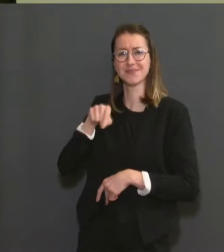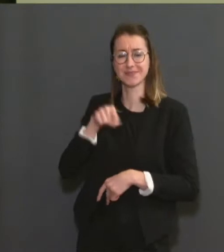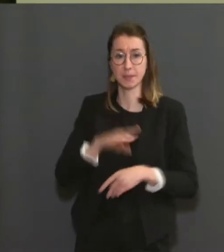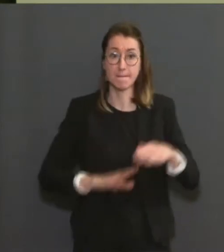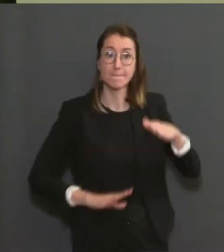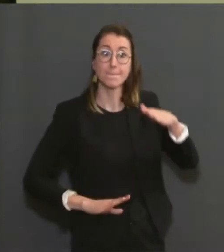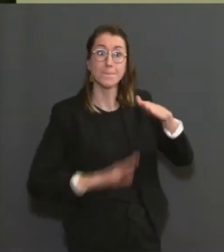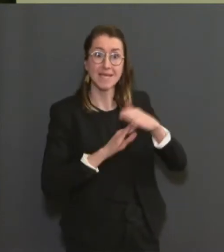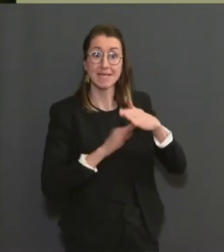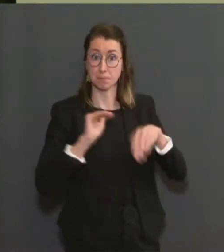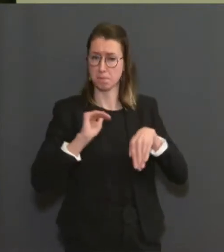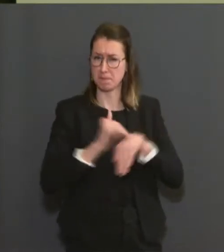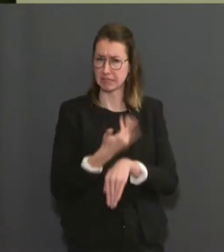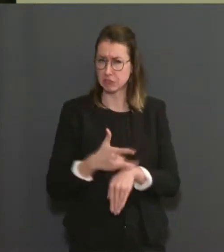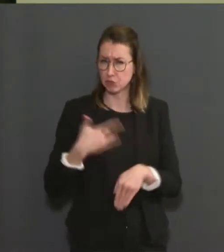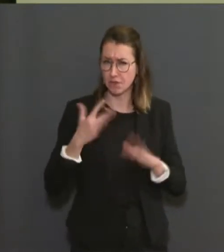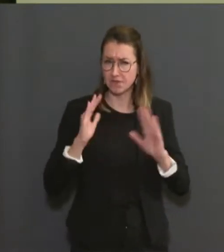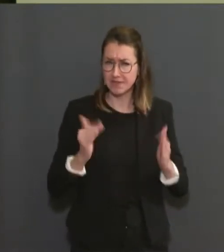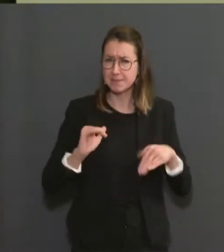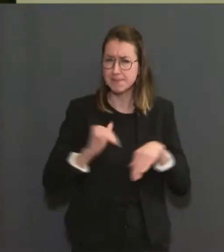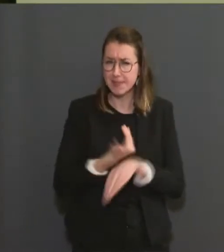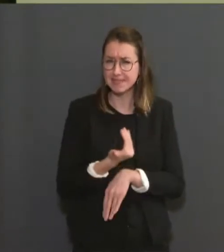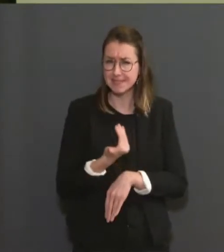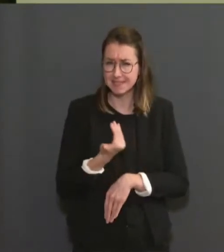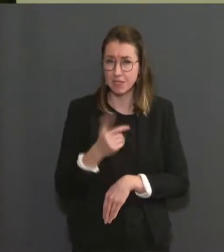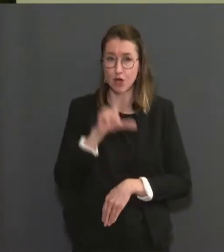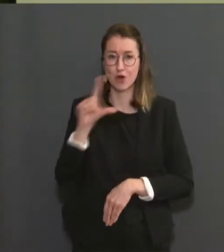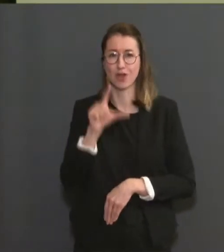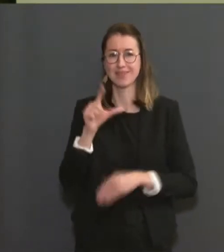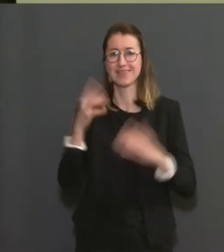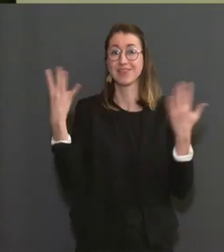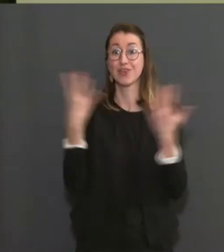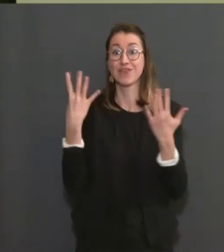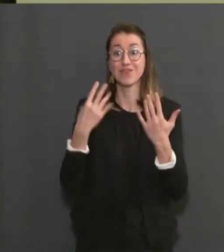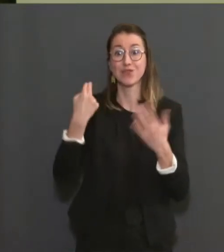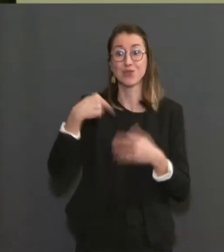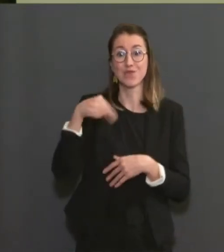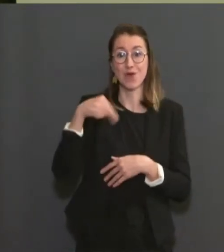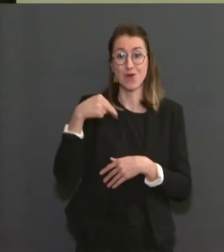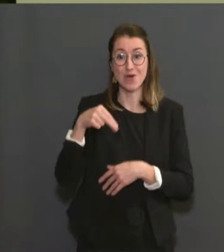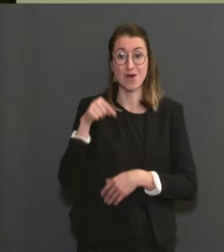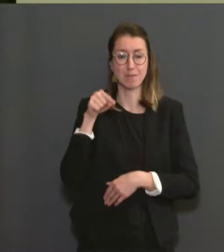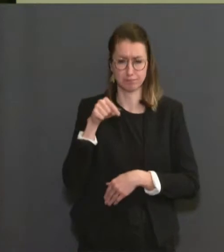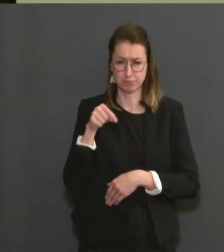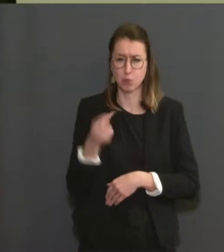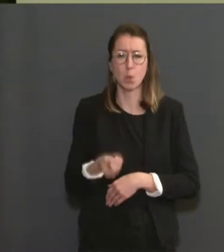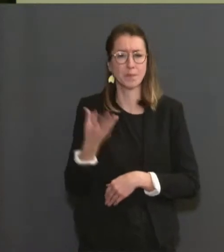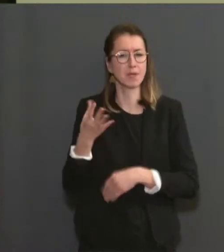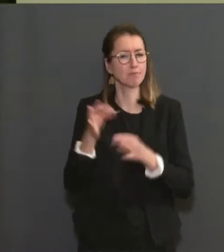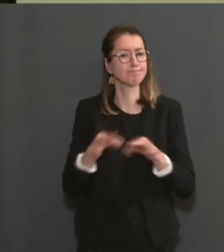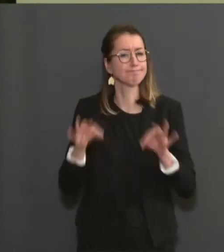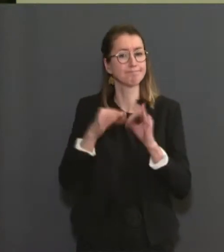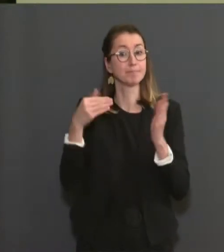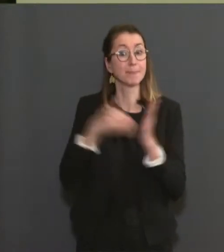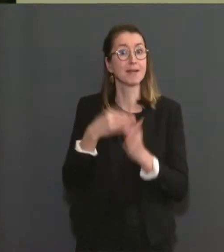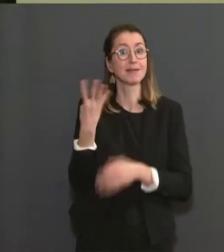lundi 9 novembre, avec 1474 patients à ce moment-là dans nos unités de soins